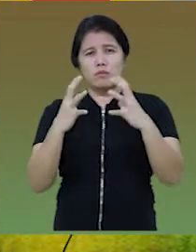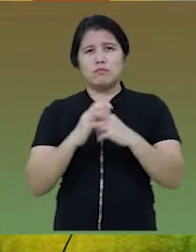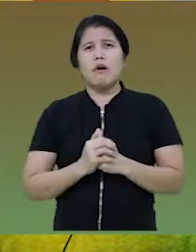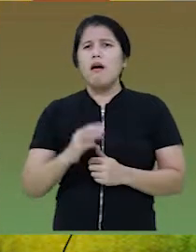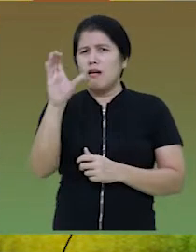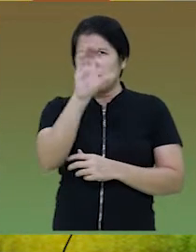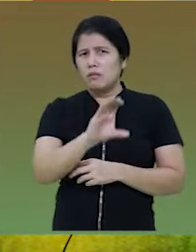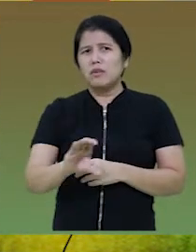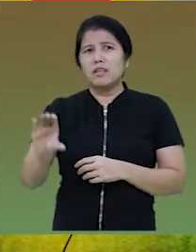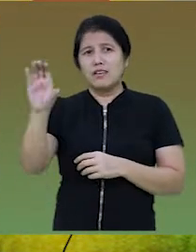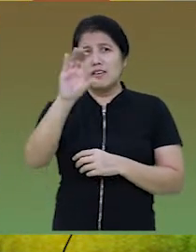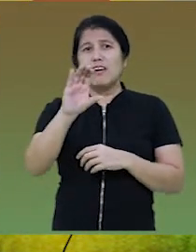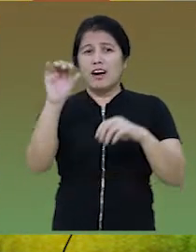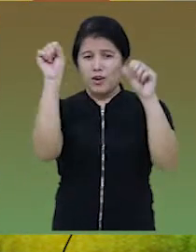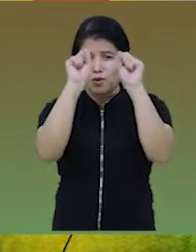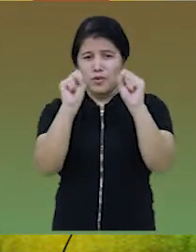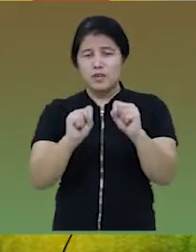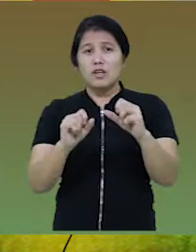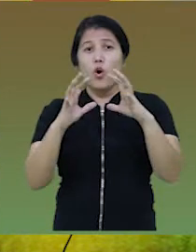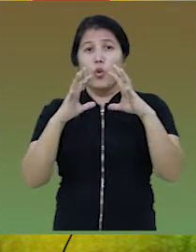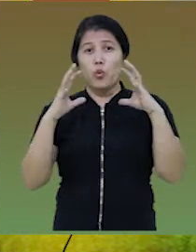Bilog po ang hugis ng lobo.